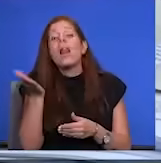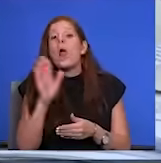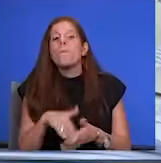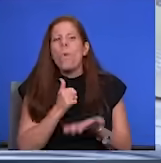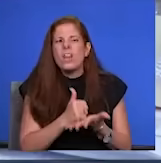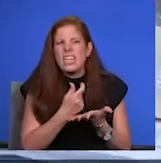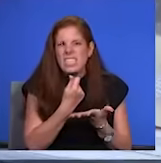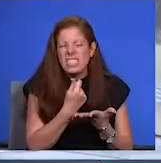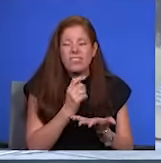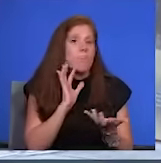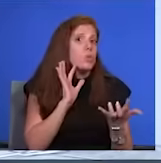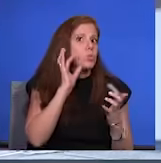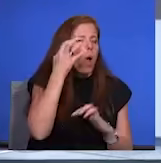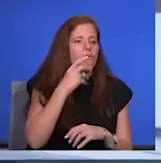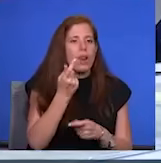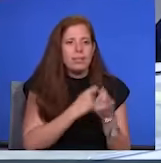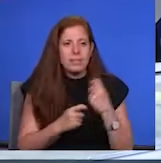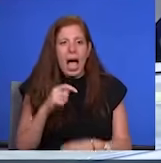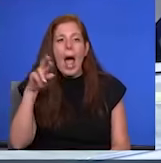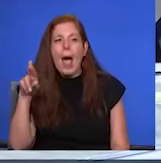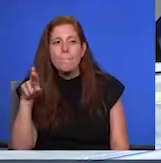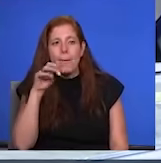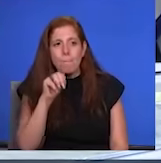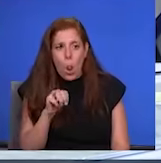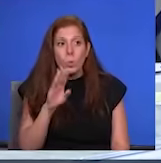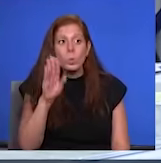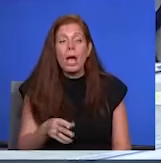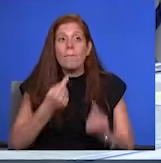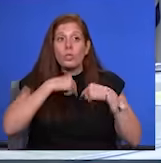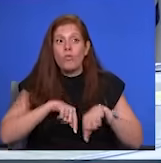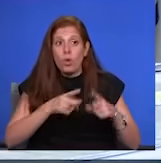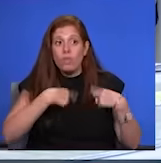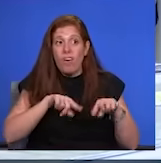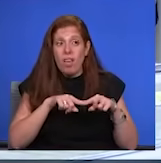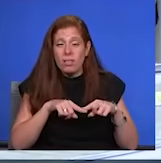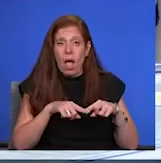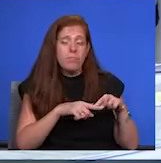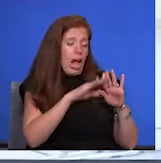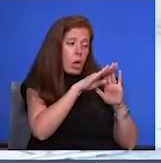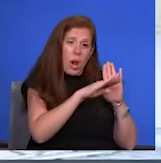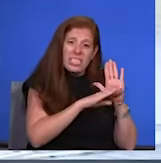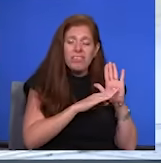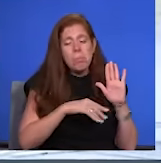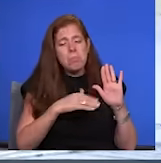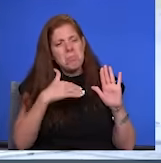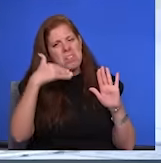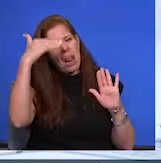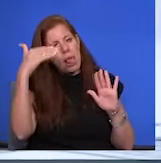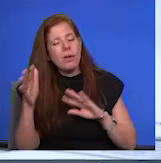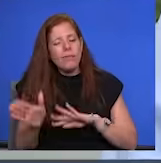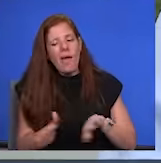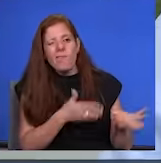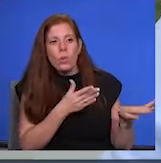של העסקה, רחמים עלול, שהוא גם יושב ראש הוועדה לתכנון ובנייה, דילג על כל אלה, והעביר אותם מתחת לרדאר